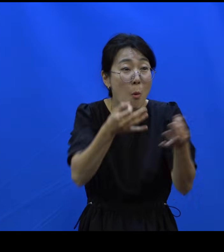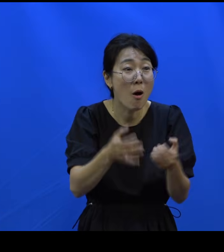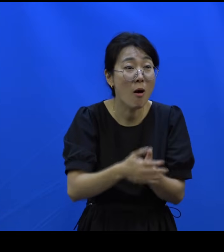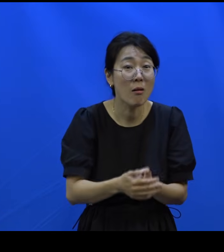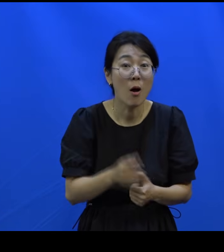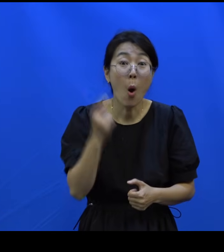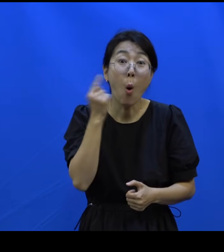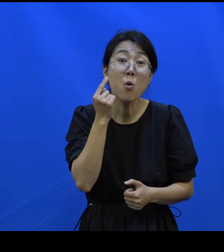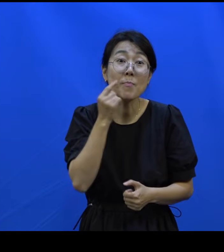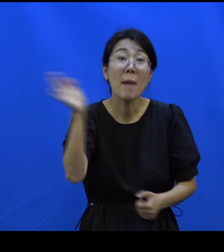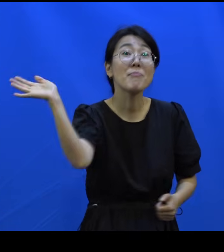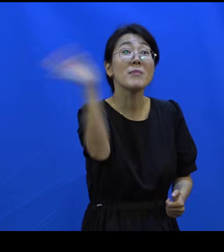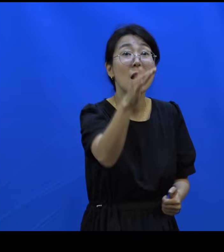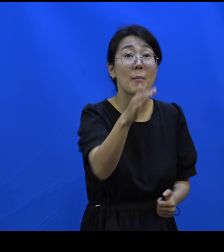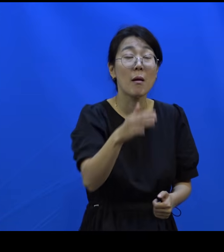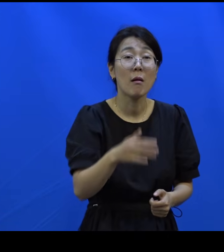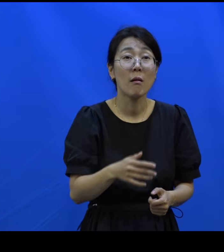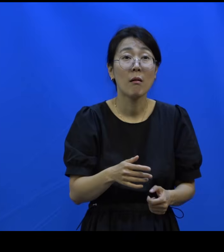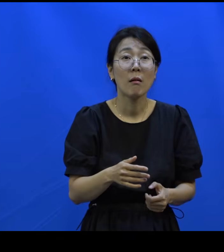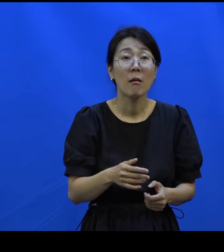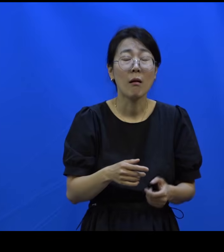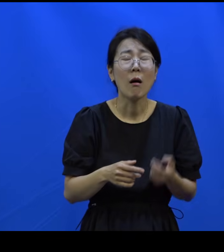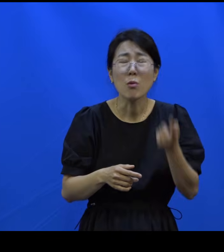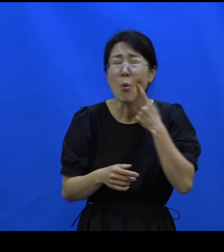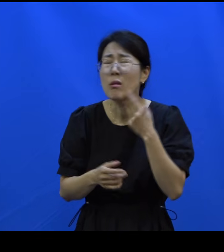오른밤을 치는데 왼밤을 또 돌리면 바보죠.